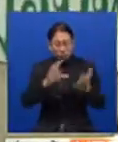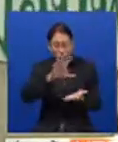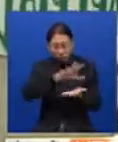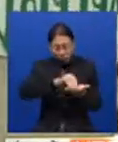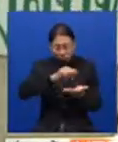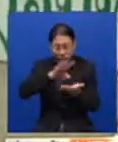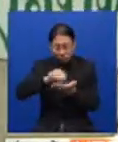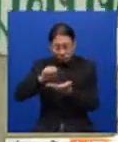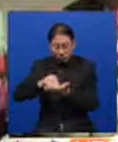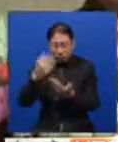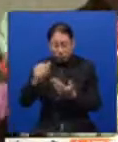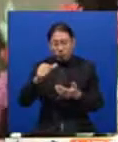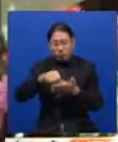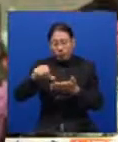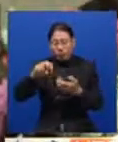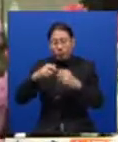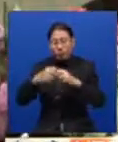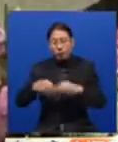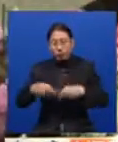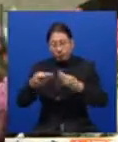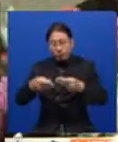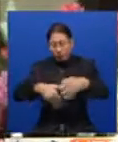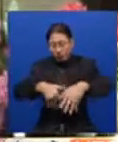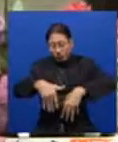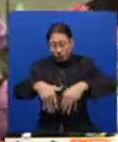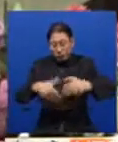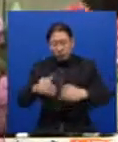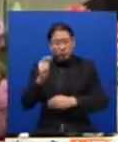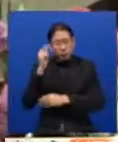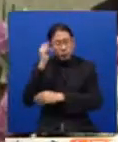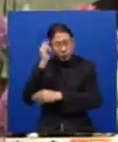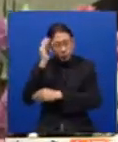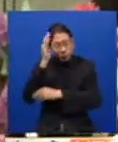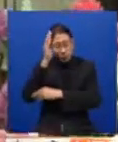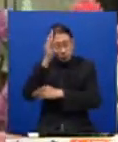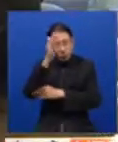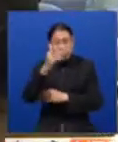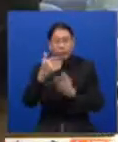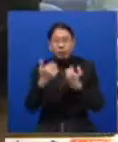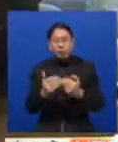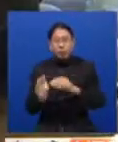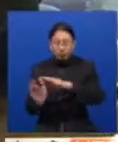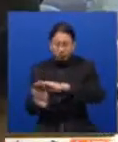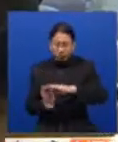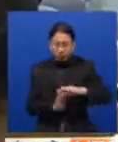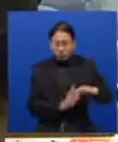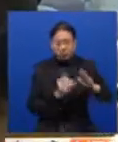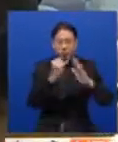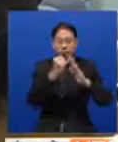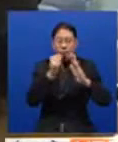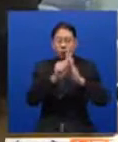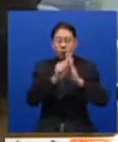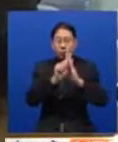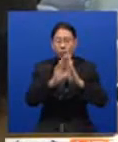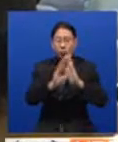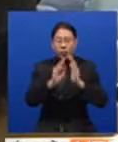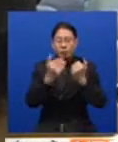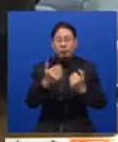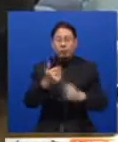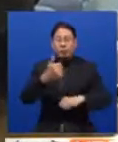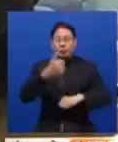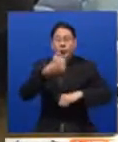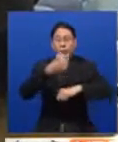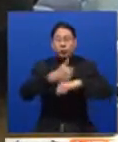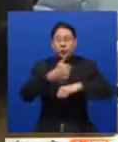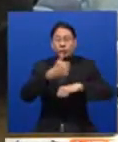และดำเนินการแก้ไขปัญหาให้กับประชาชนในพื้นที่ในอนาคตต่อไปและที่จังหวัดอุบลราชธานีนายจุมพลรอด